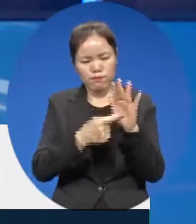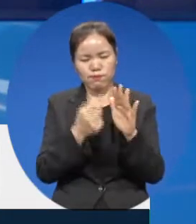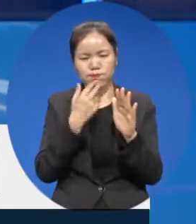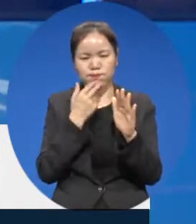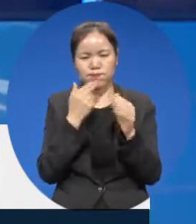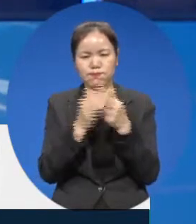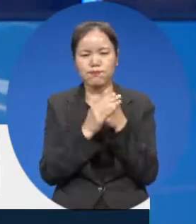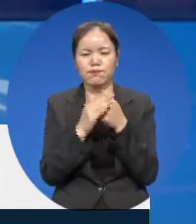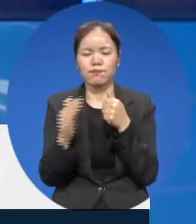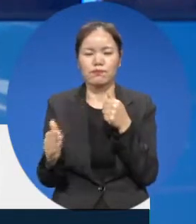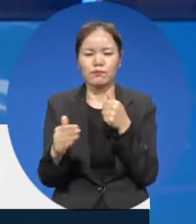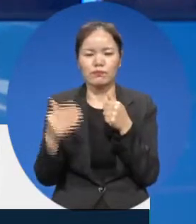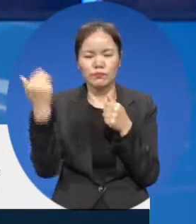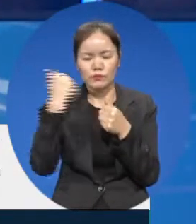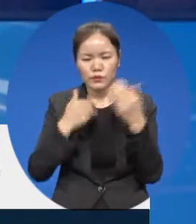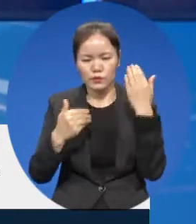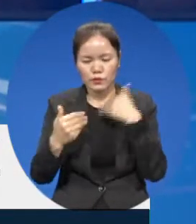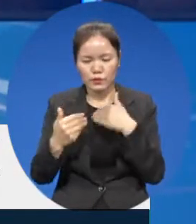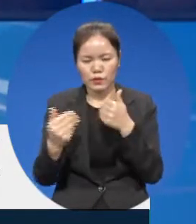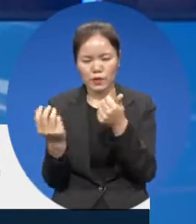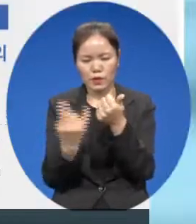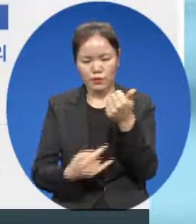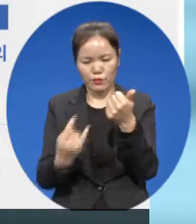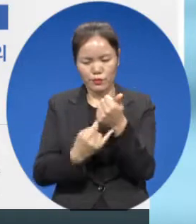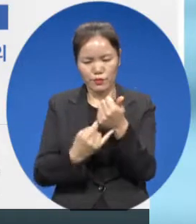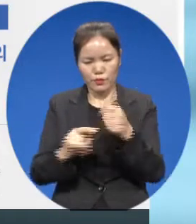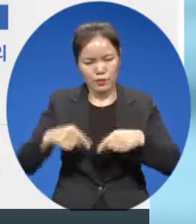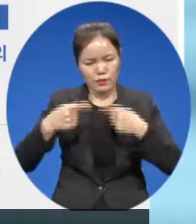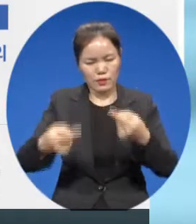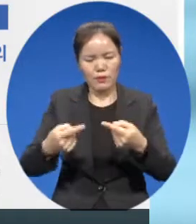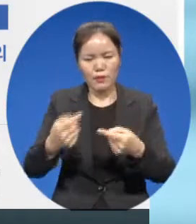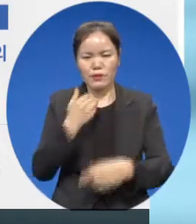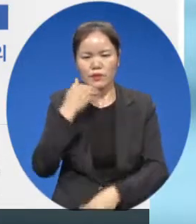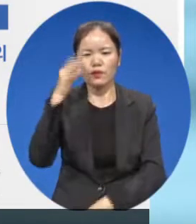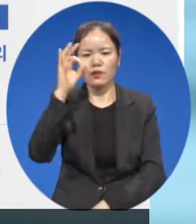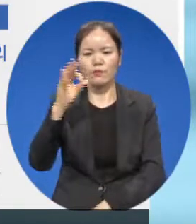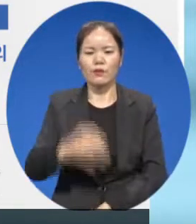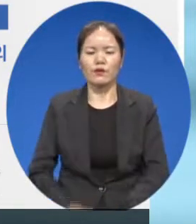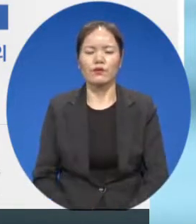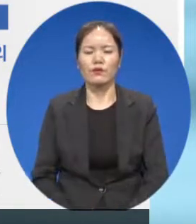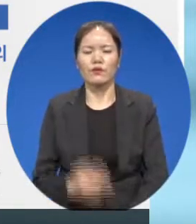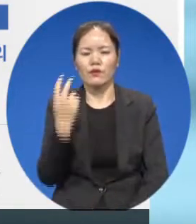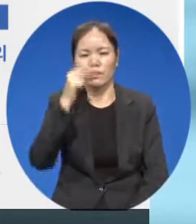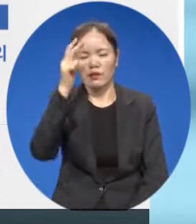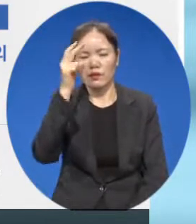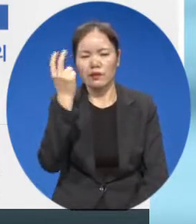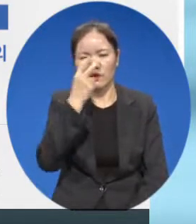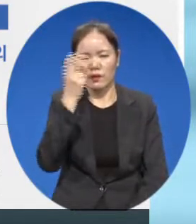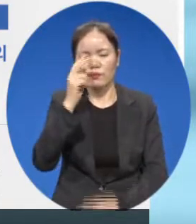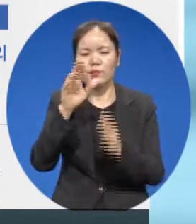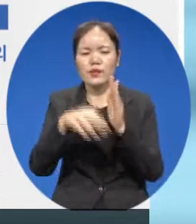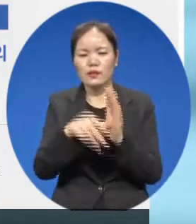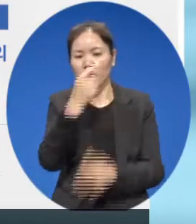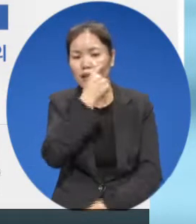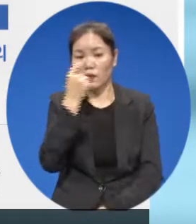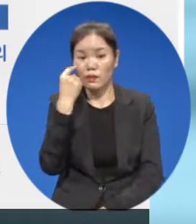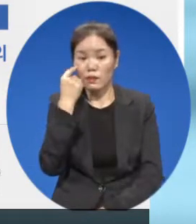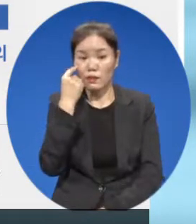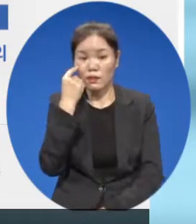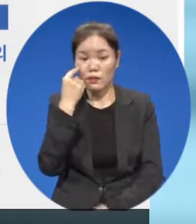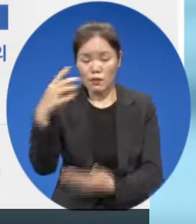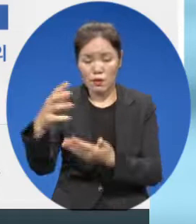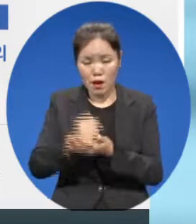때문에 어떤 분들이 들어올지 돔 지켜봐야 될 거 같고 또 하나는 이제 얼마나 본부에서 감찰 과정에서 그 근거 자료들을 잘 가지고